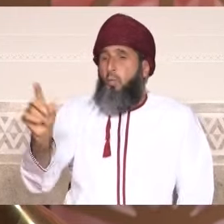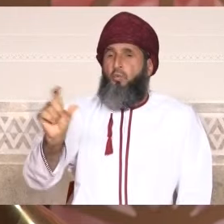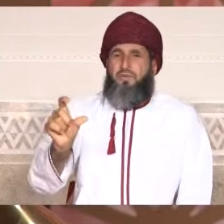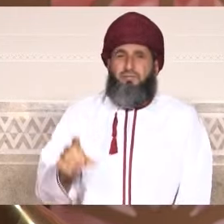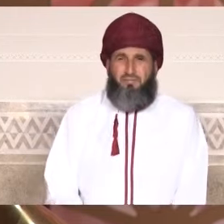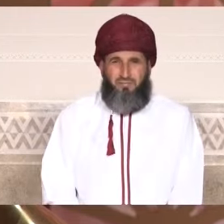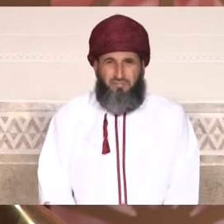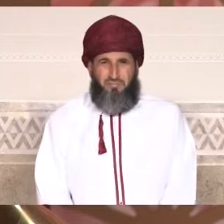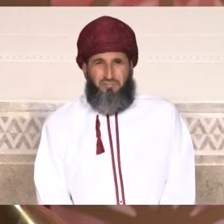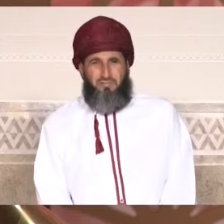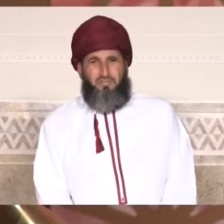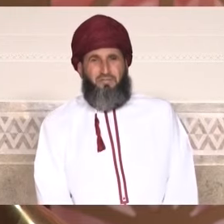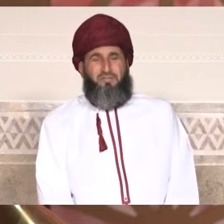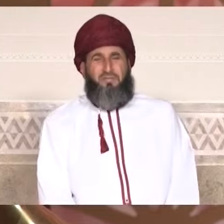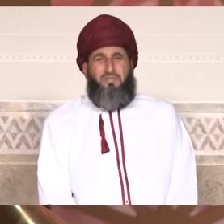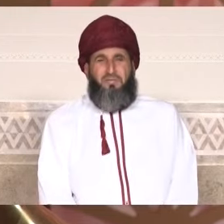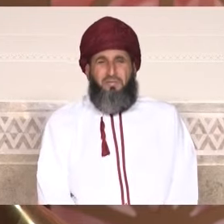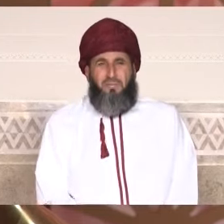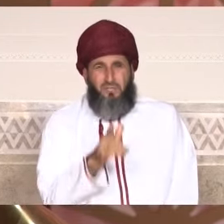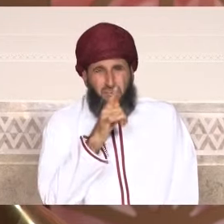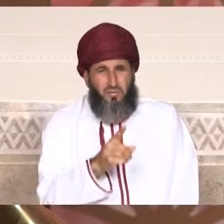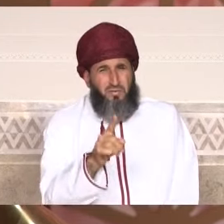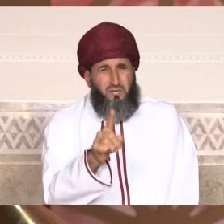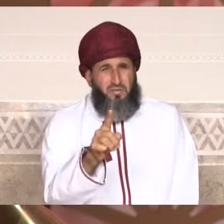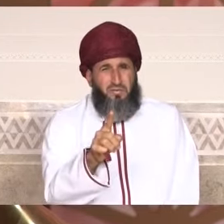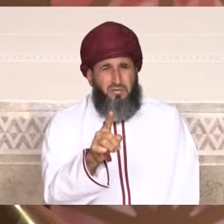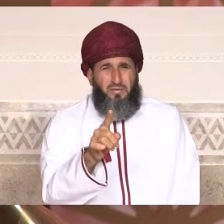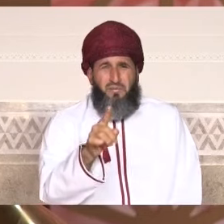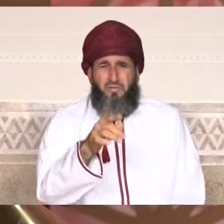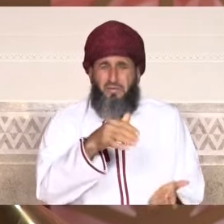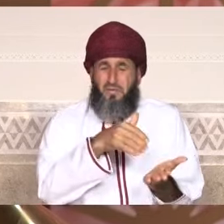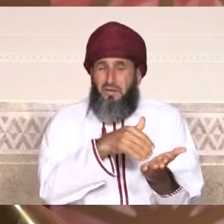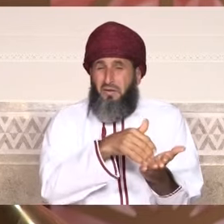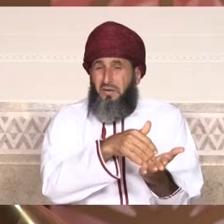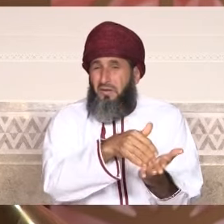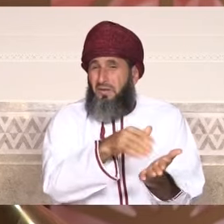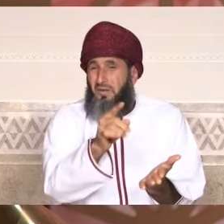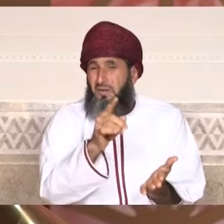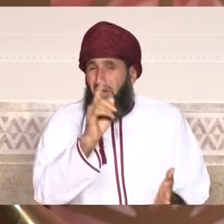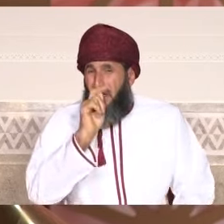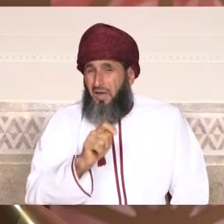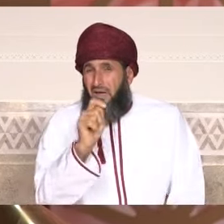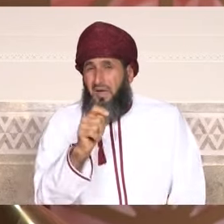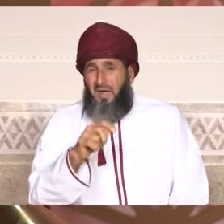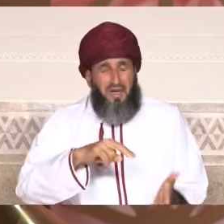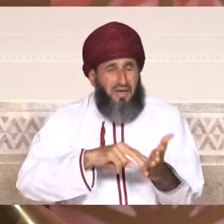في هذه القيود تجعل من هذه الإباحة عسيرة